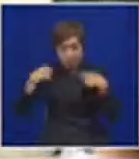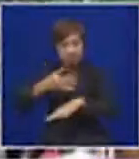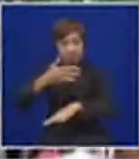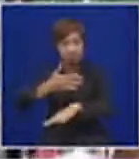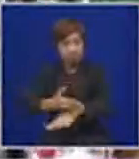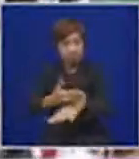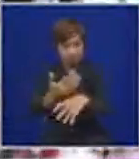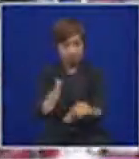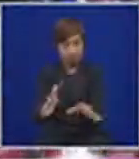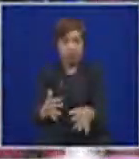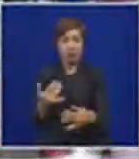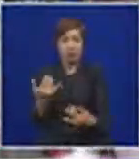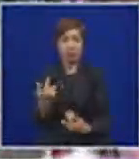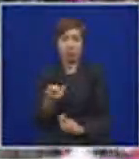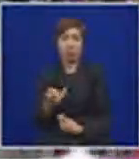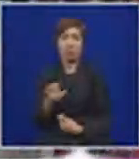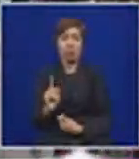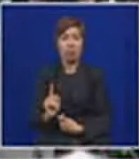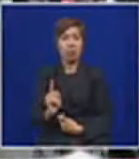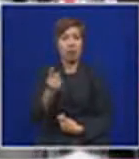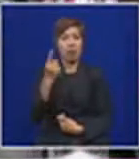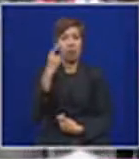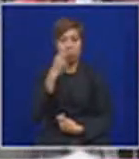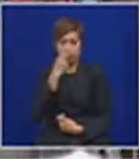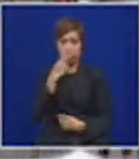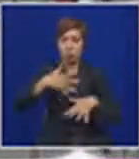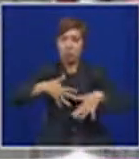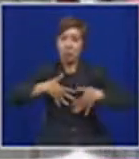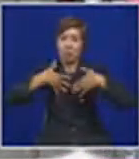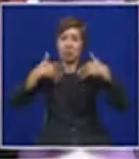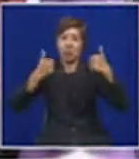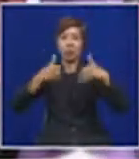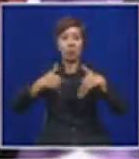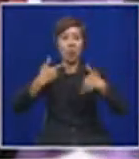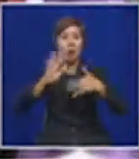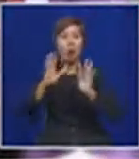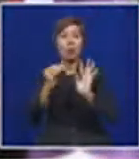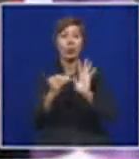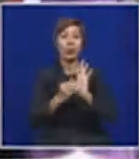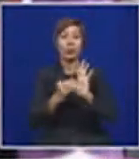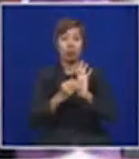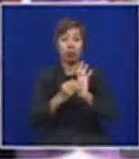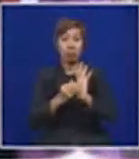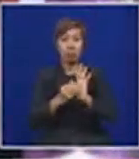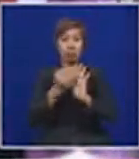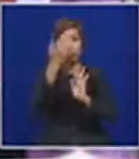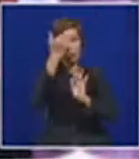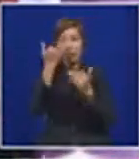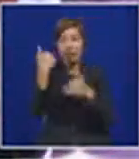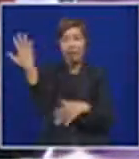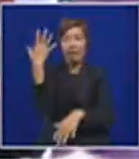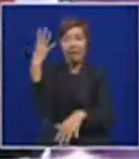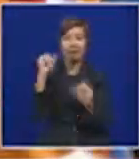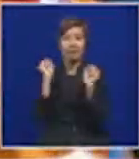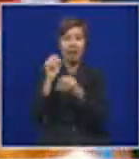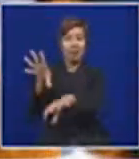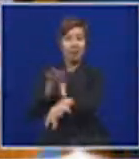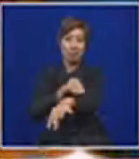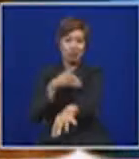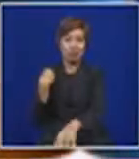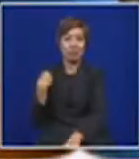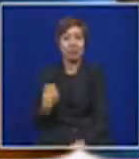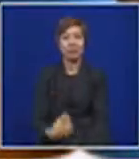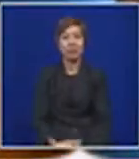ในวันนี้แล้วนะคะก็ถือว่าเป็นปรากฏการณ์ที่ตื่นเต้นและมีความสุขอีกวันของชาวกรุงเทพมหานครที่ได้สัมผัสกับอากาศหนาวค่ะ